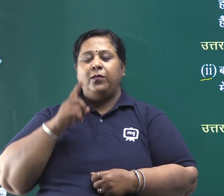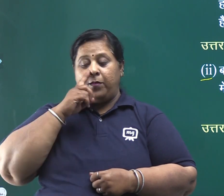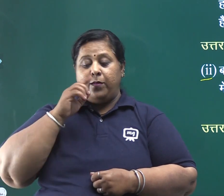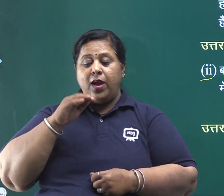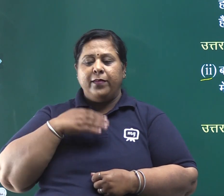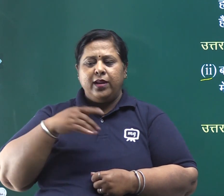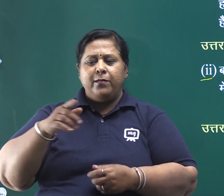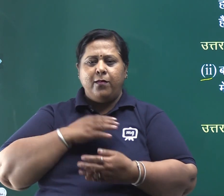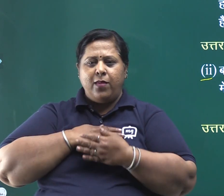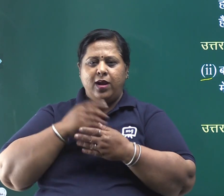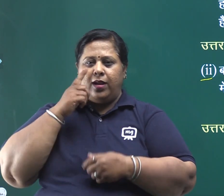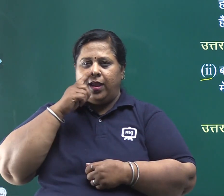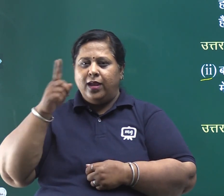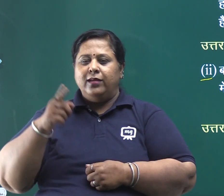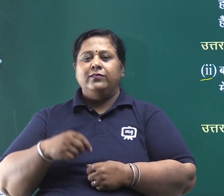माँ के